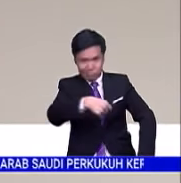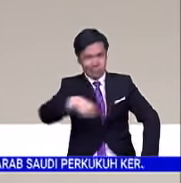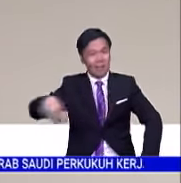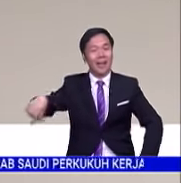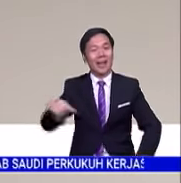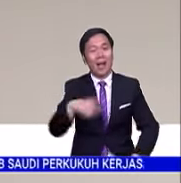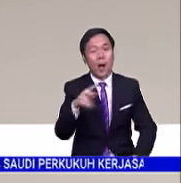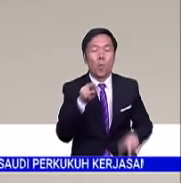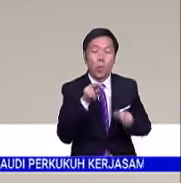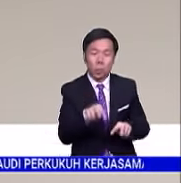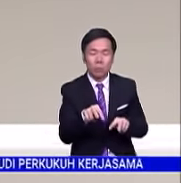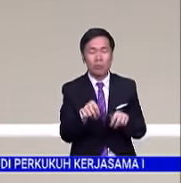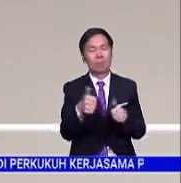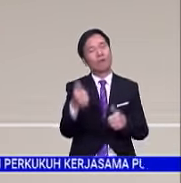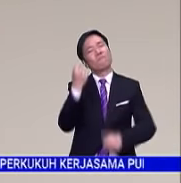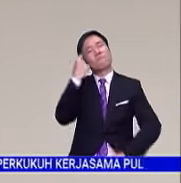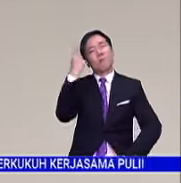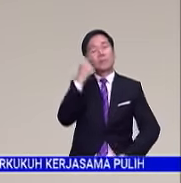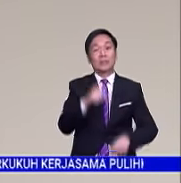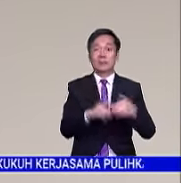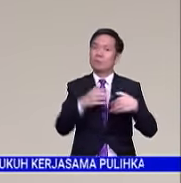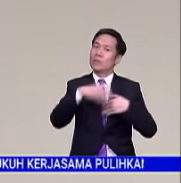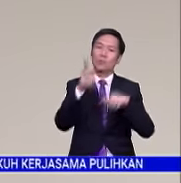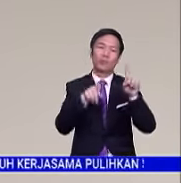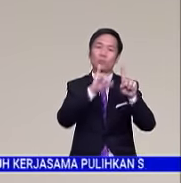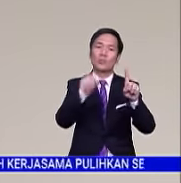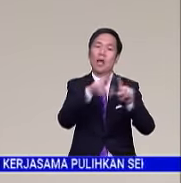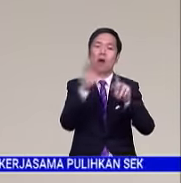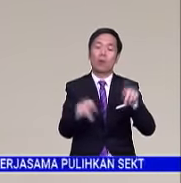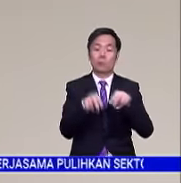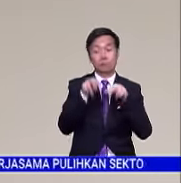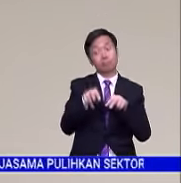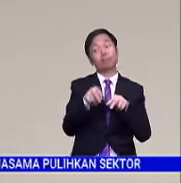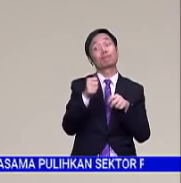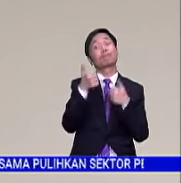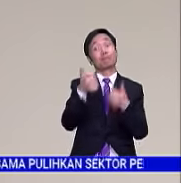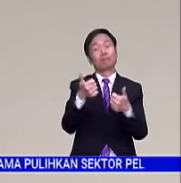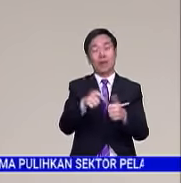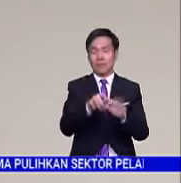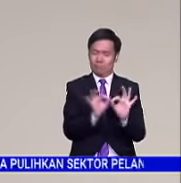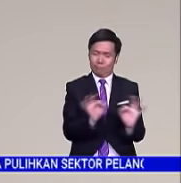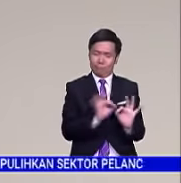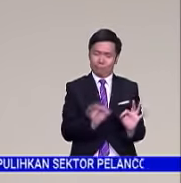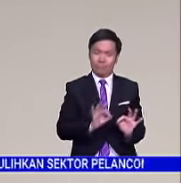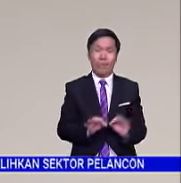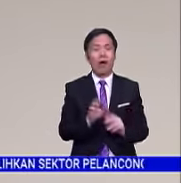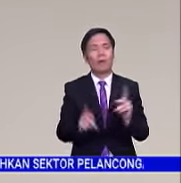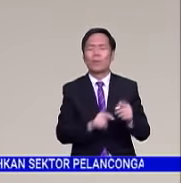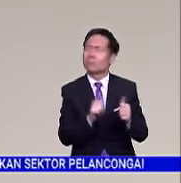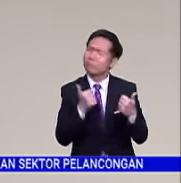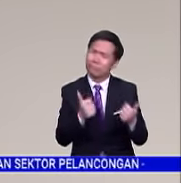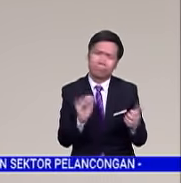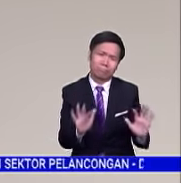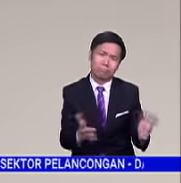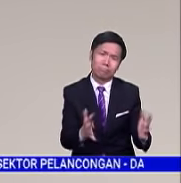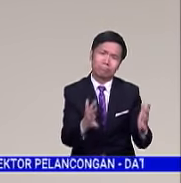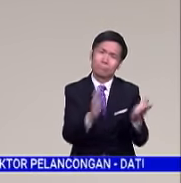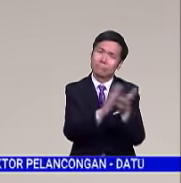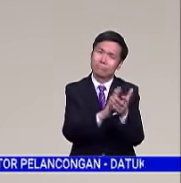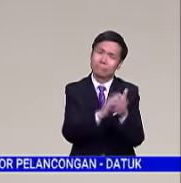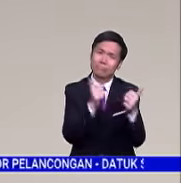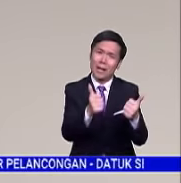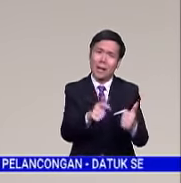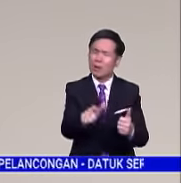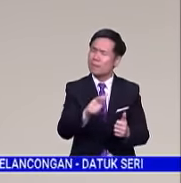ini telah meraih lebih daripada 1 juta tontonan. Menjengah ke ruangan komen, rata-rata netizen memuji tindakan ayahnya kerana